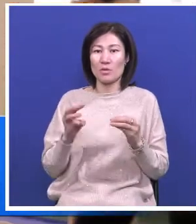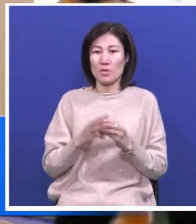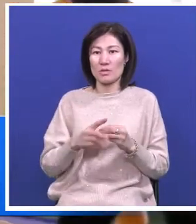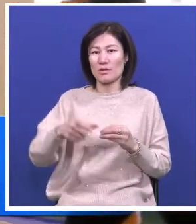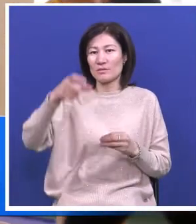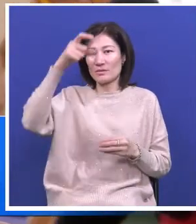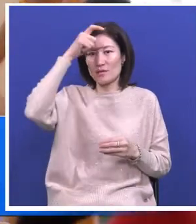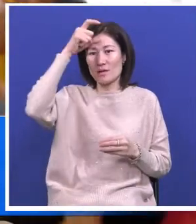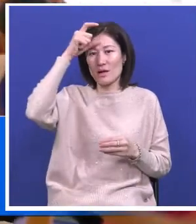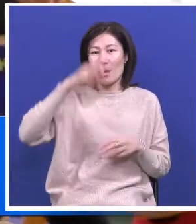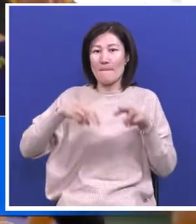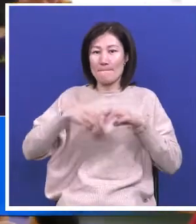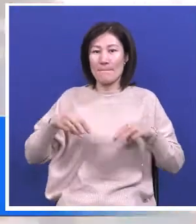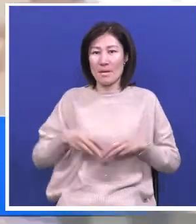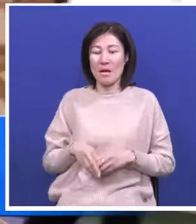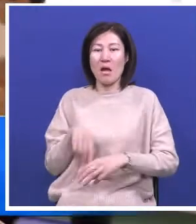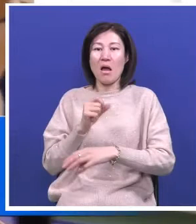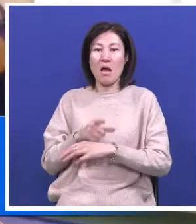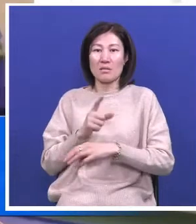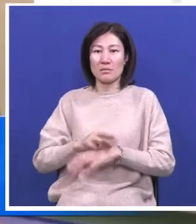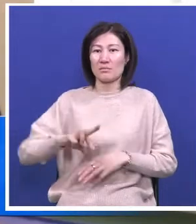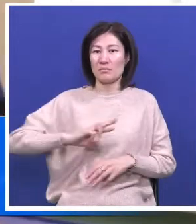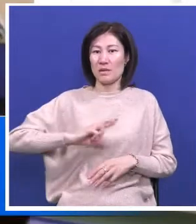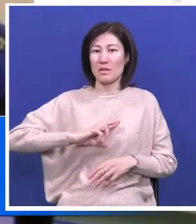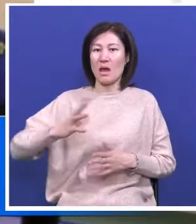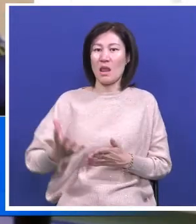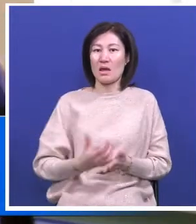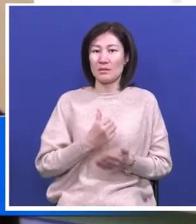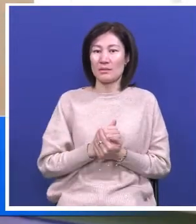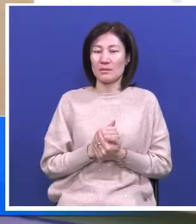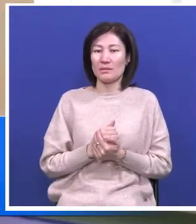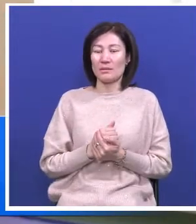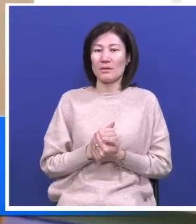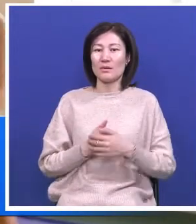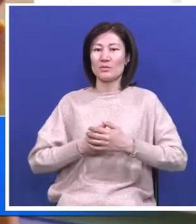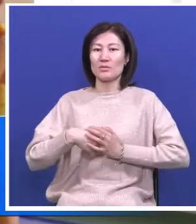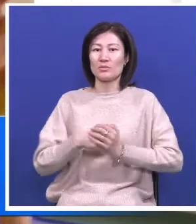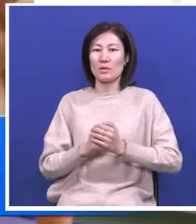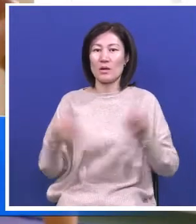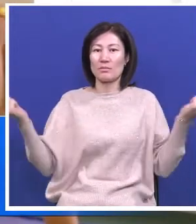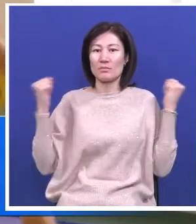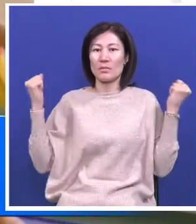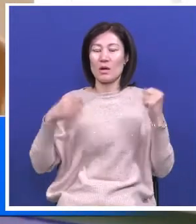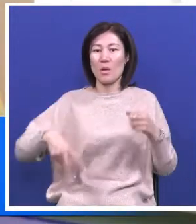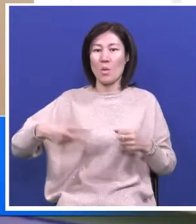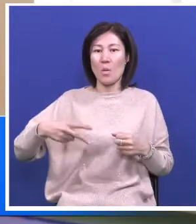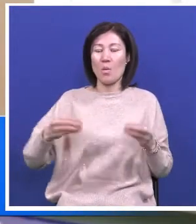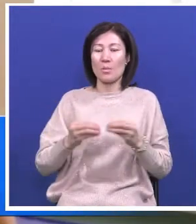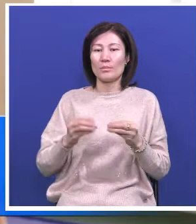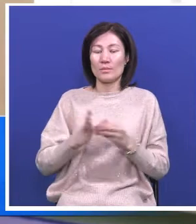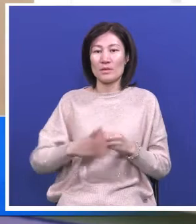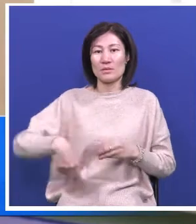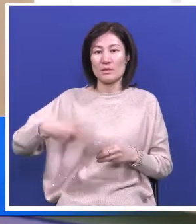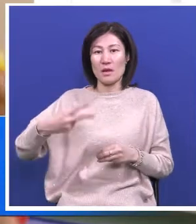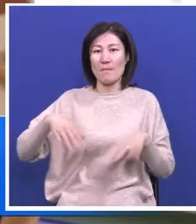барып, 13 бала алтын сырға келді. Осы Қазақстанымыздың аралығында осы грек-рим спорт түрлерінде 15-20 баламыз барып, әр спортқа барғанда